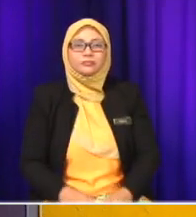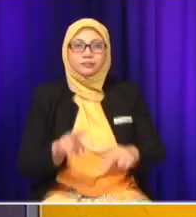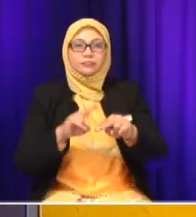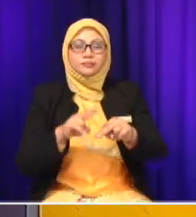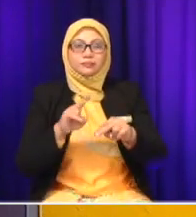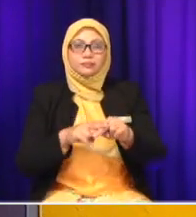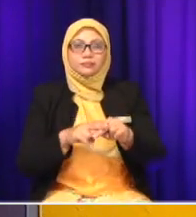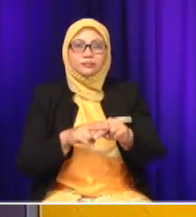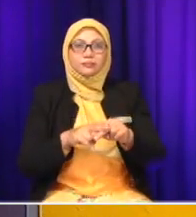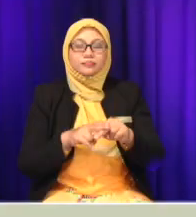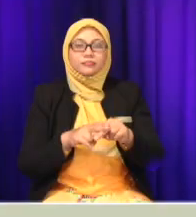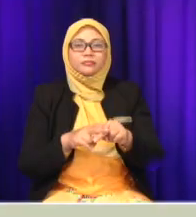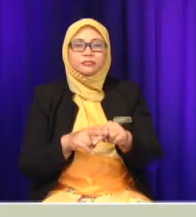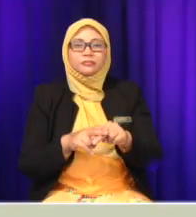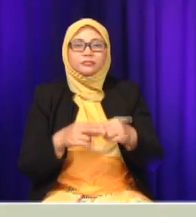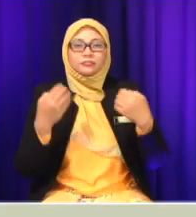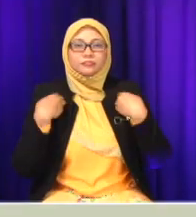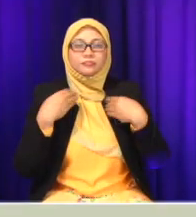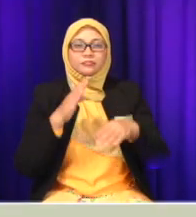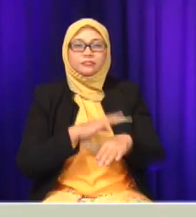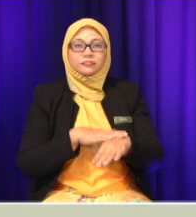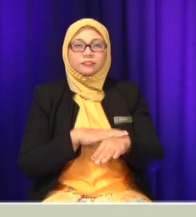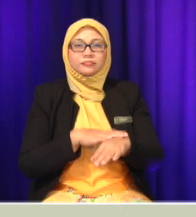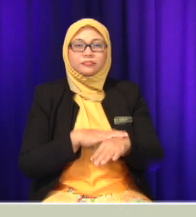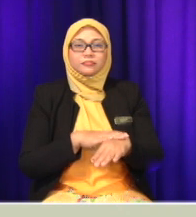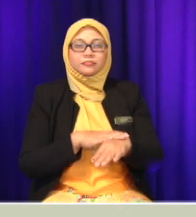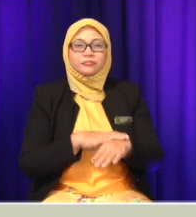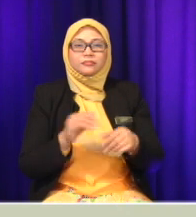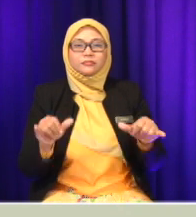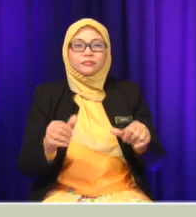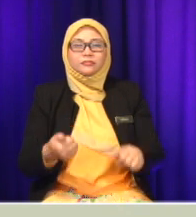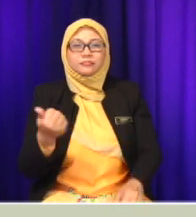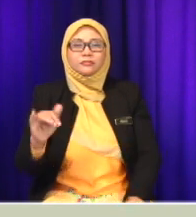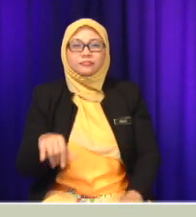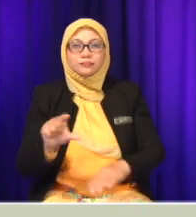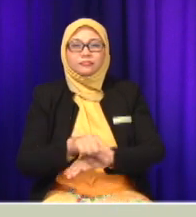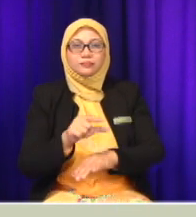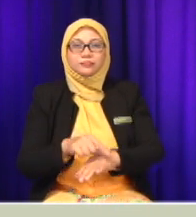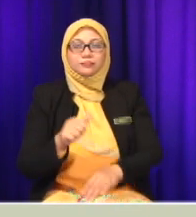jumelang alat yang digunakan iaitu Angkuk V sekiranya ukuran mencapai